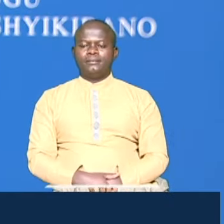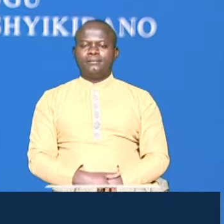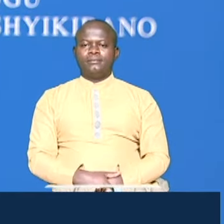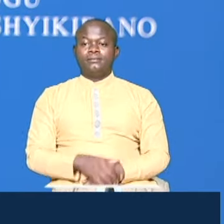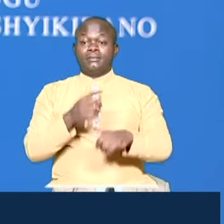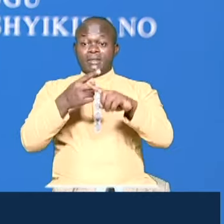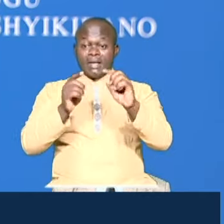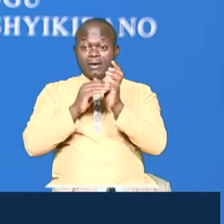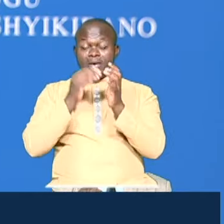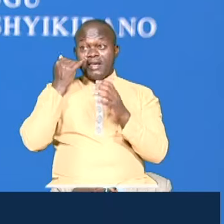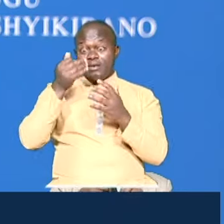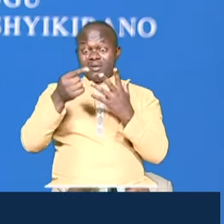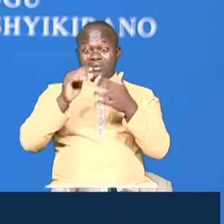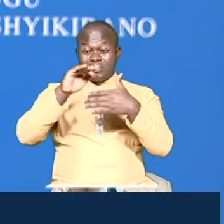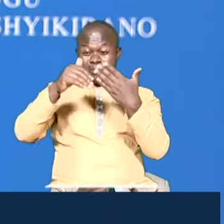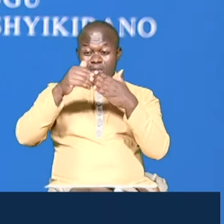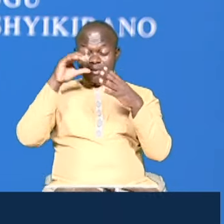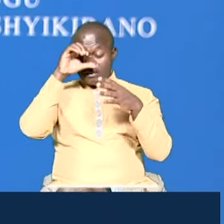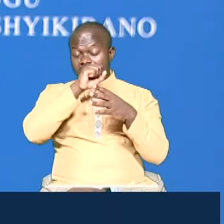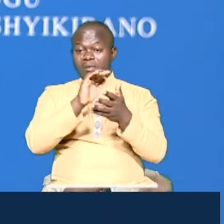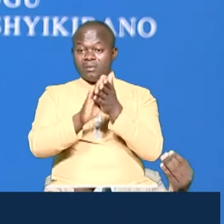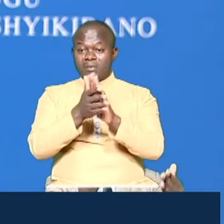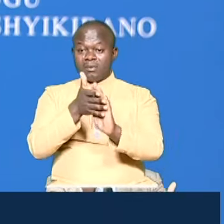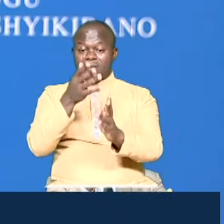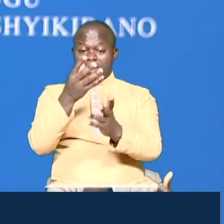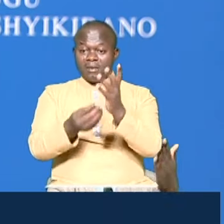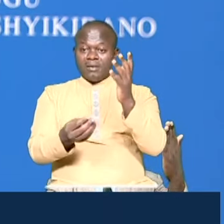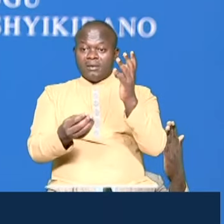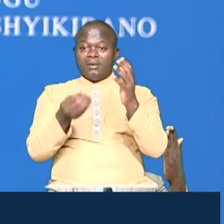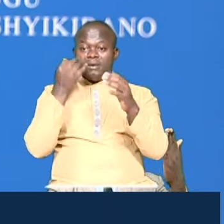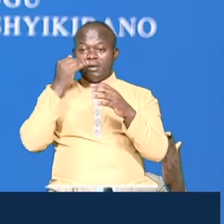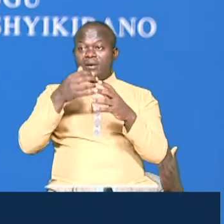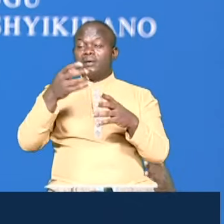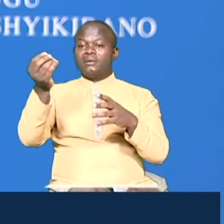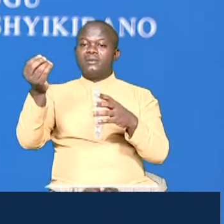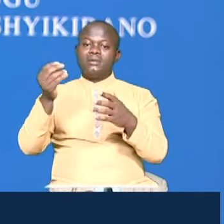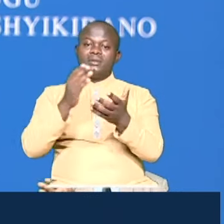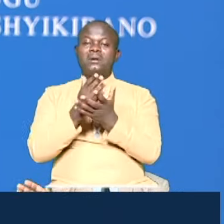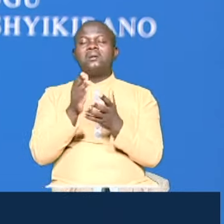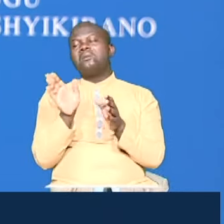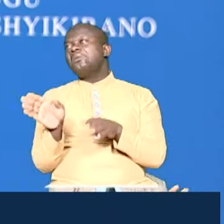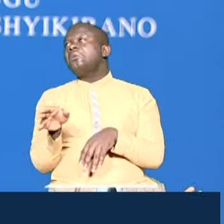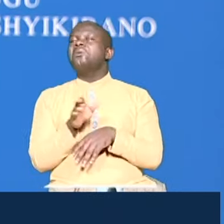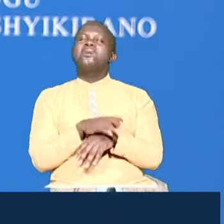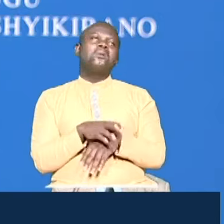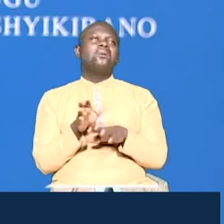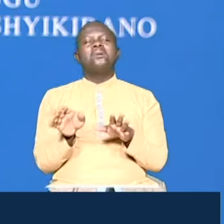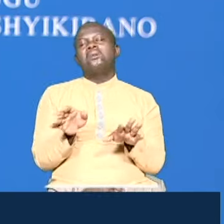kandi iyo byagiye iyo ugiye ukipfusha ubusa ukigira utyo